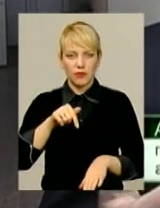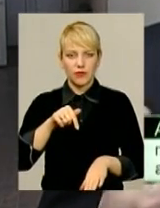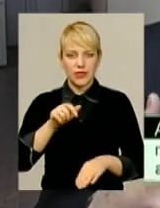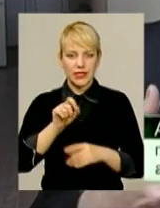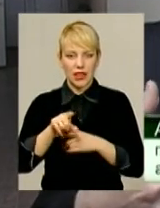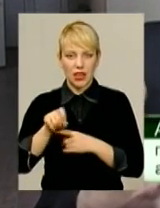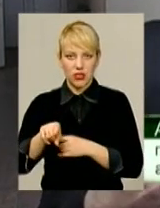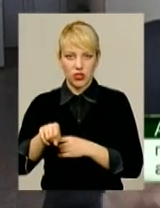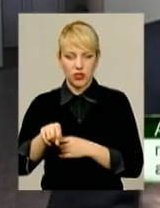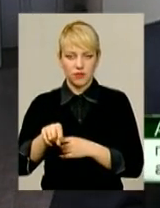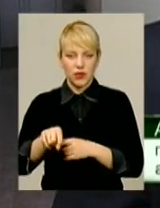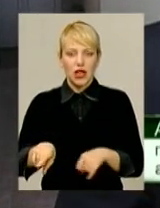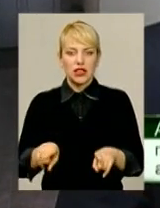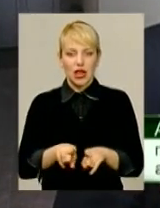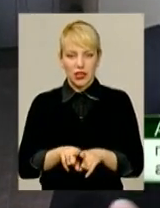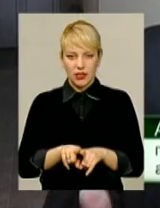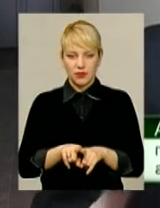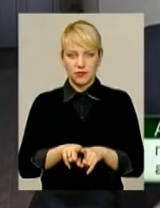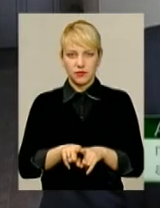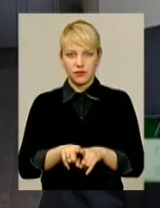задачі, таке